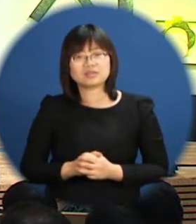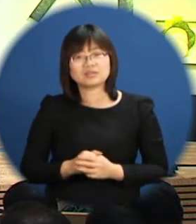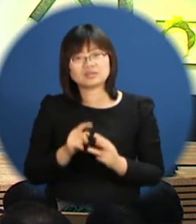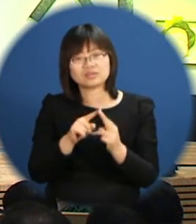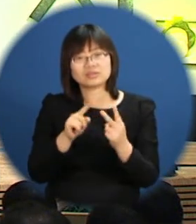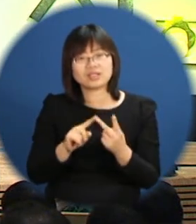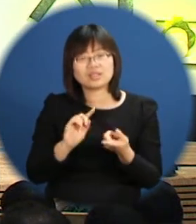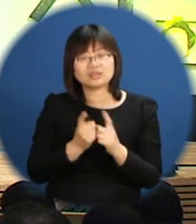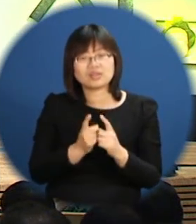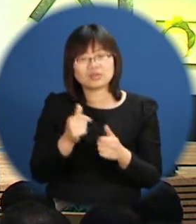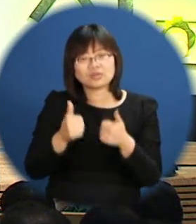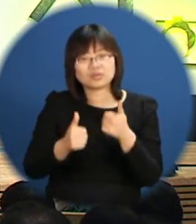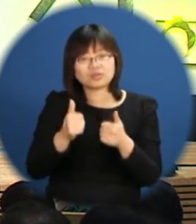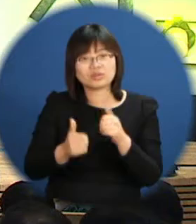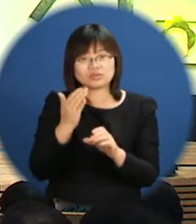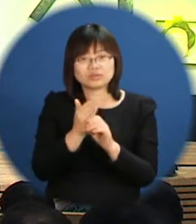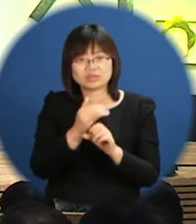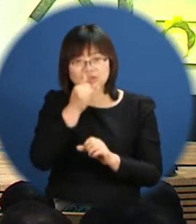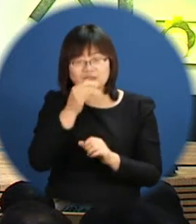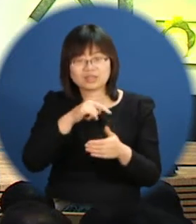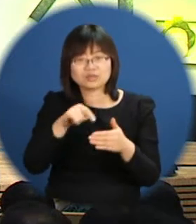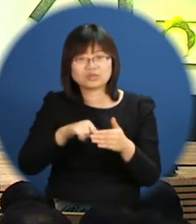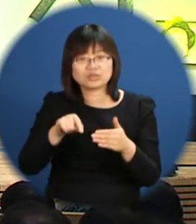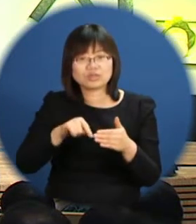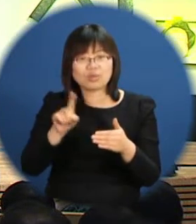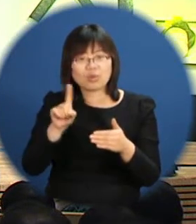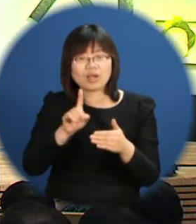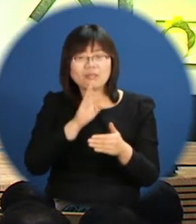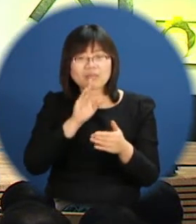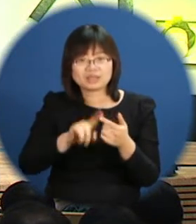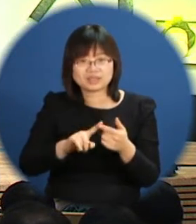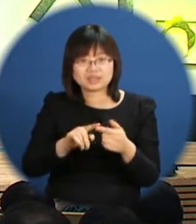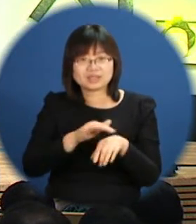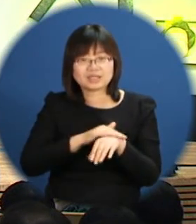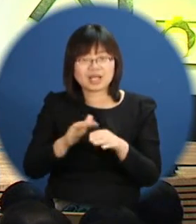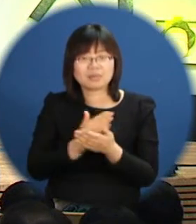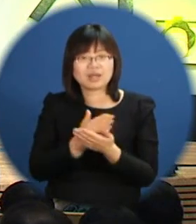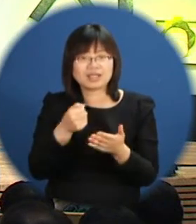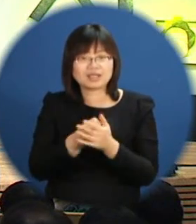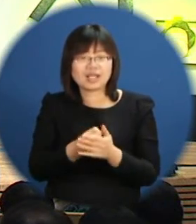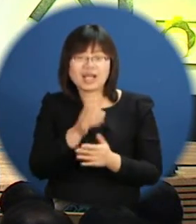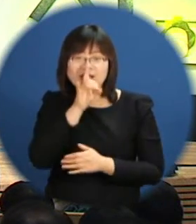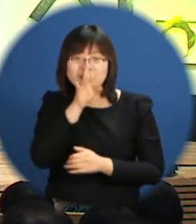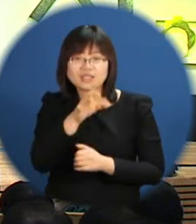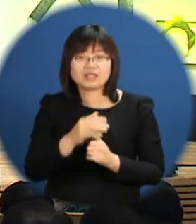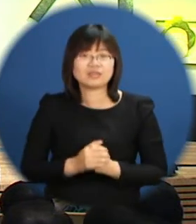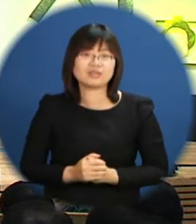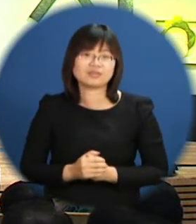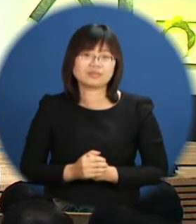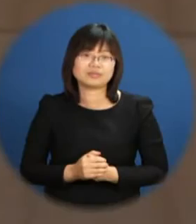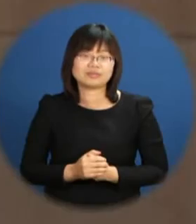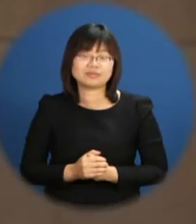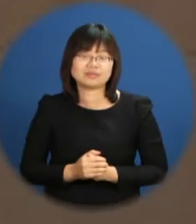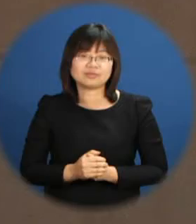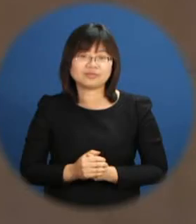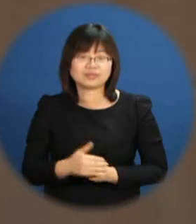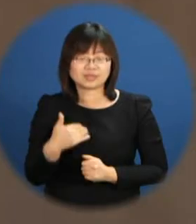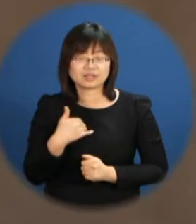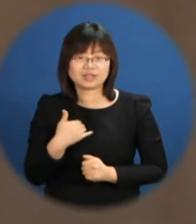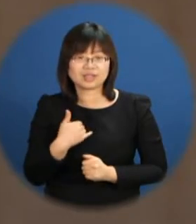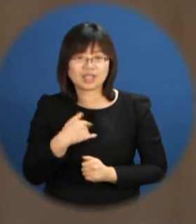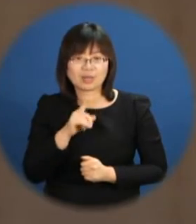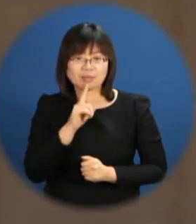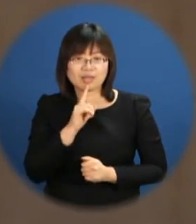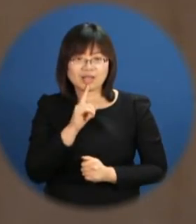두개가 서로 경쟁을 하고 있는데 그들 중에 어느 게 맞는지 잘 판단이 안 된다는 거죠 제가